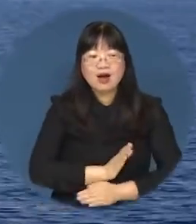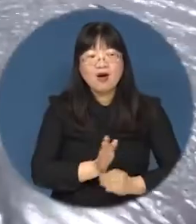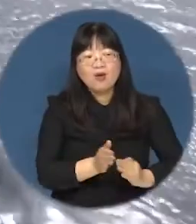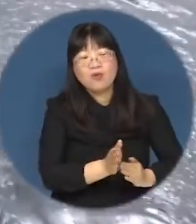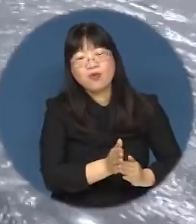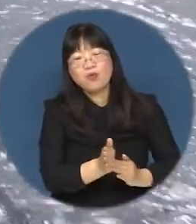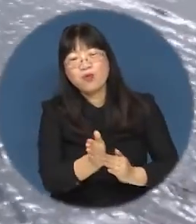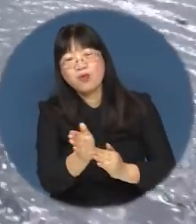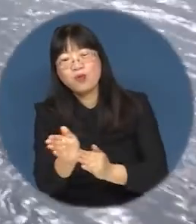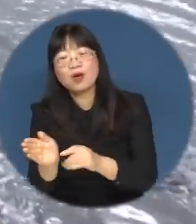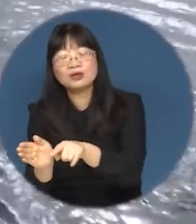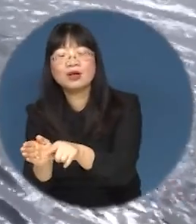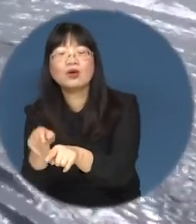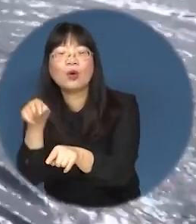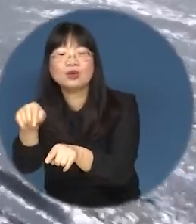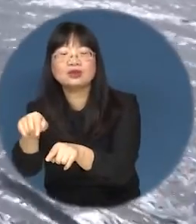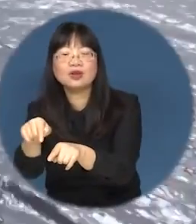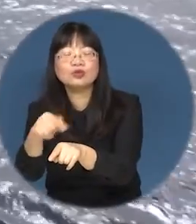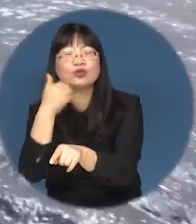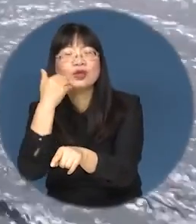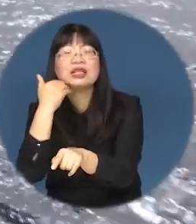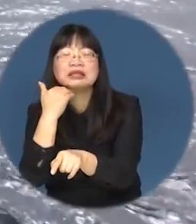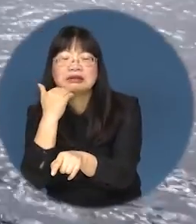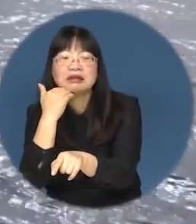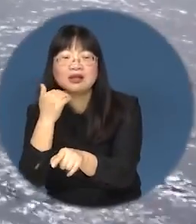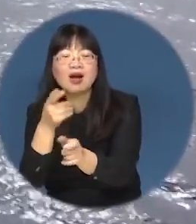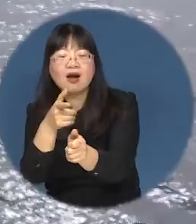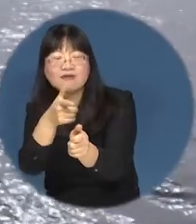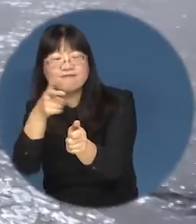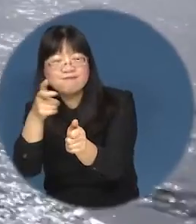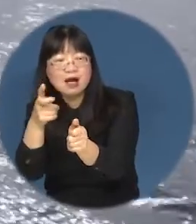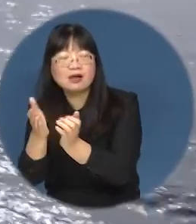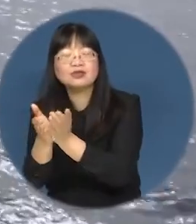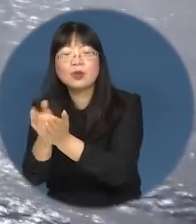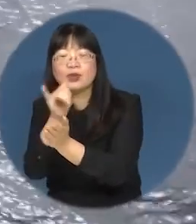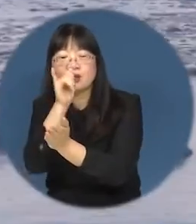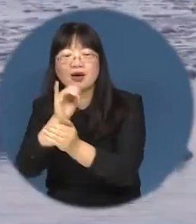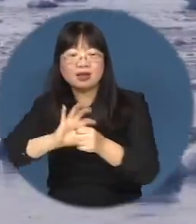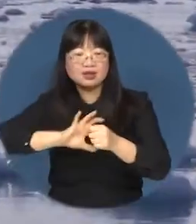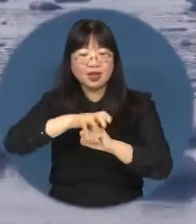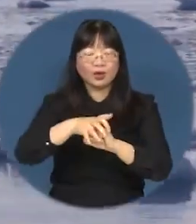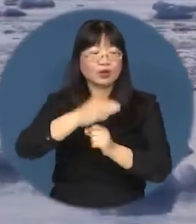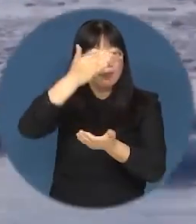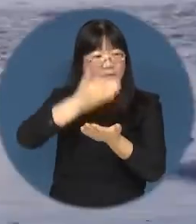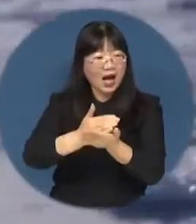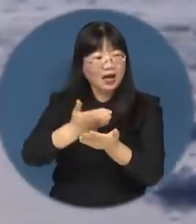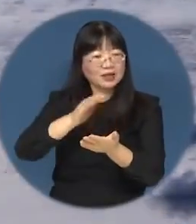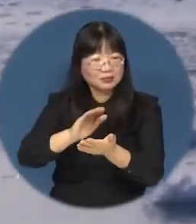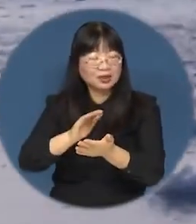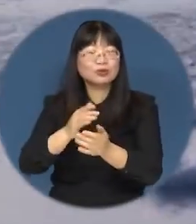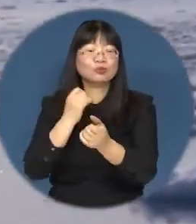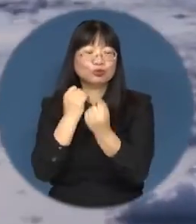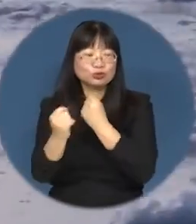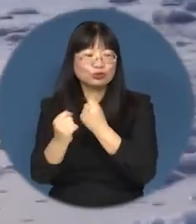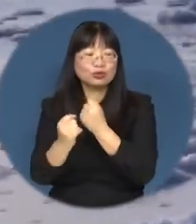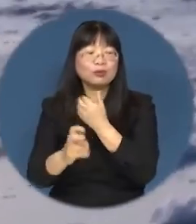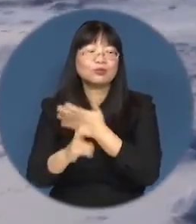포경이 허용됐나요? 전 세계적으로 못 하지 말라 그러는데도 잡는 사람들이 있죠.